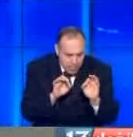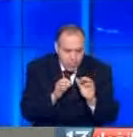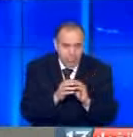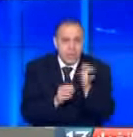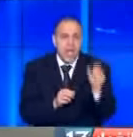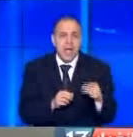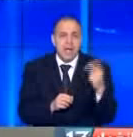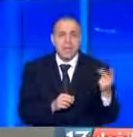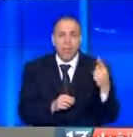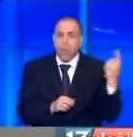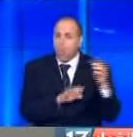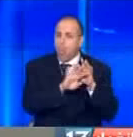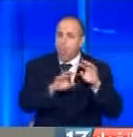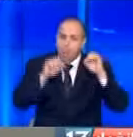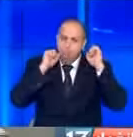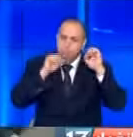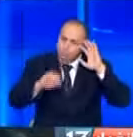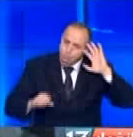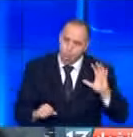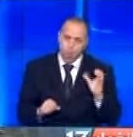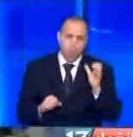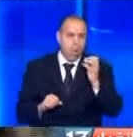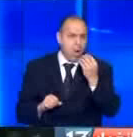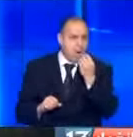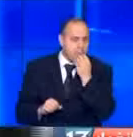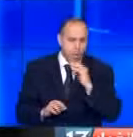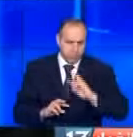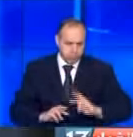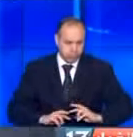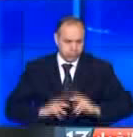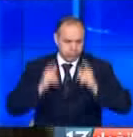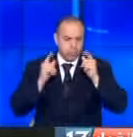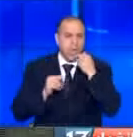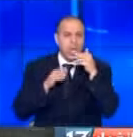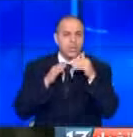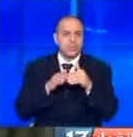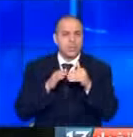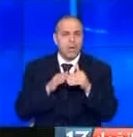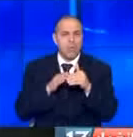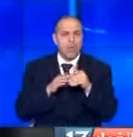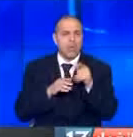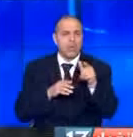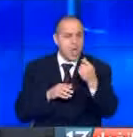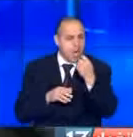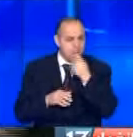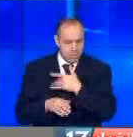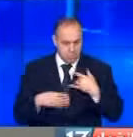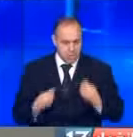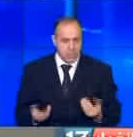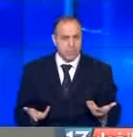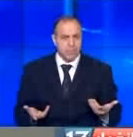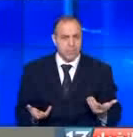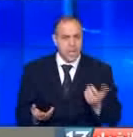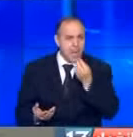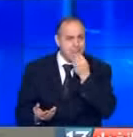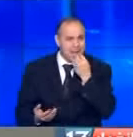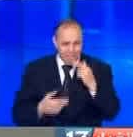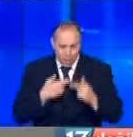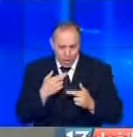في المطعم الجامعي في الفكتوار لقيتها رديئة جدا جدا جدا جدا، ممكن فما ماكلة دي لمتاحة